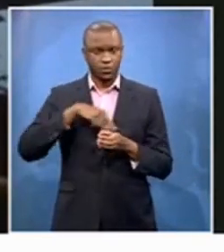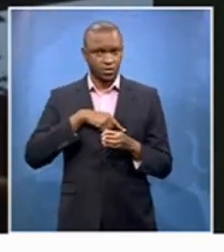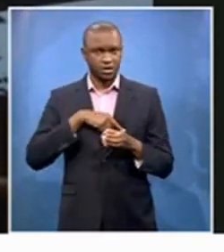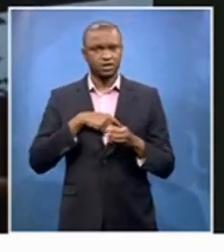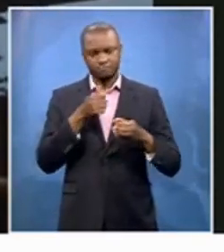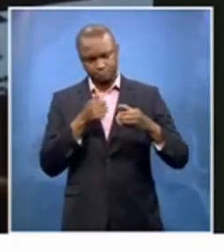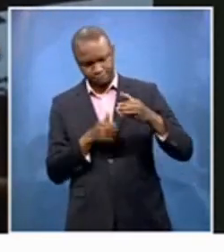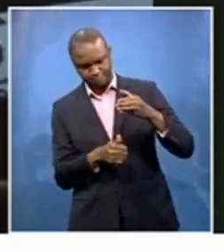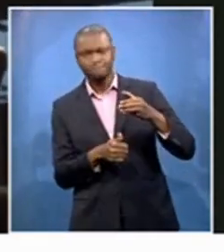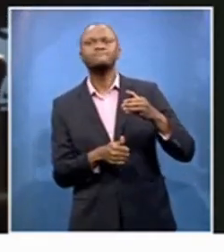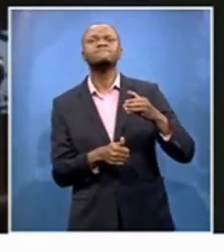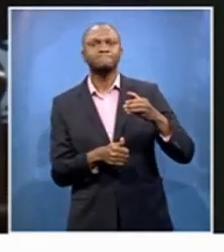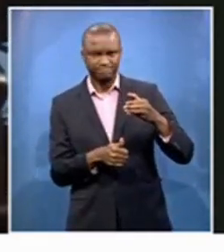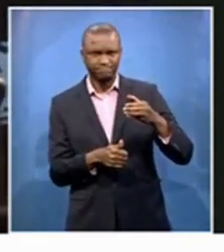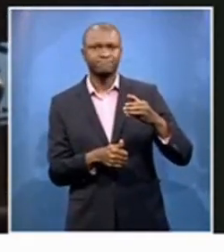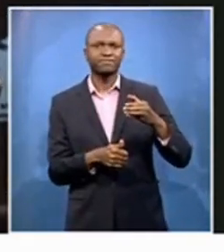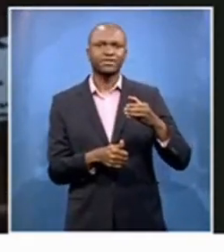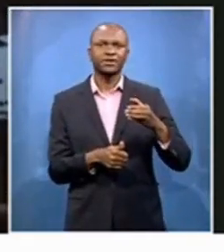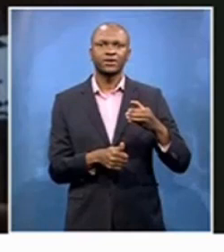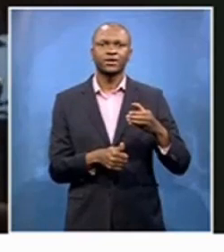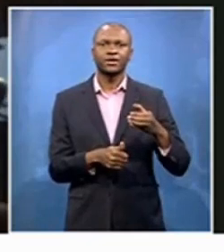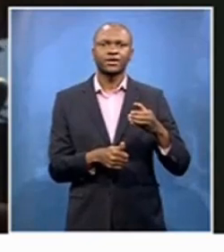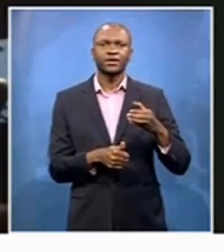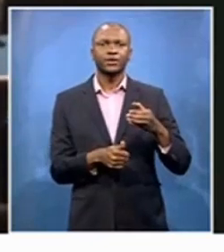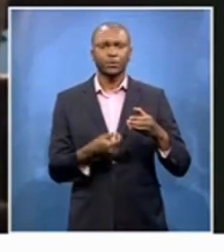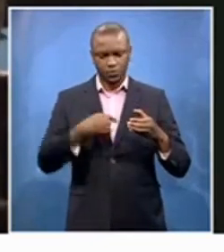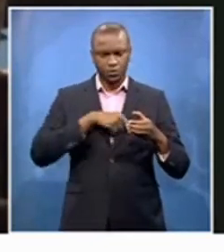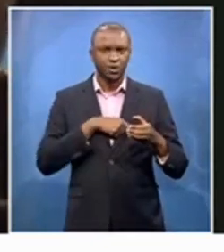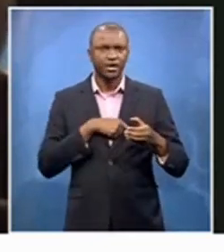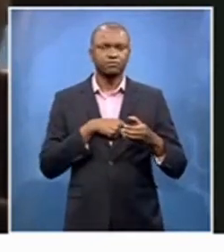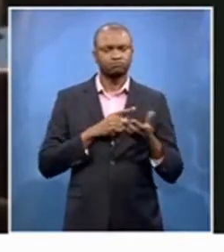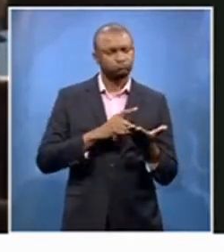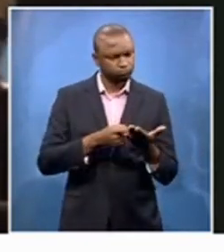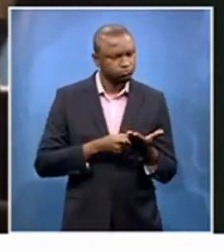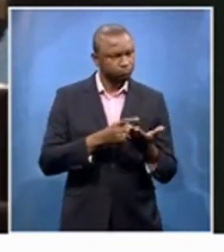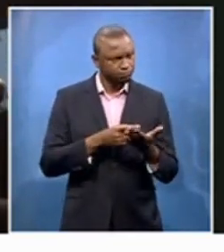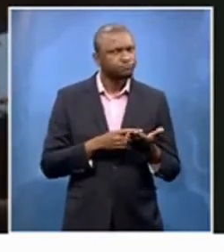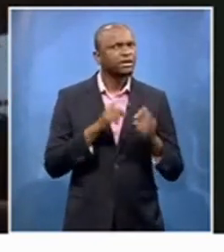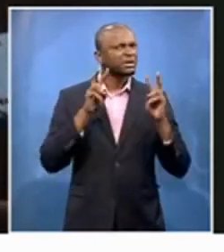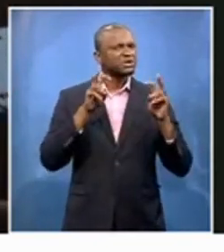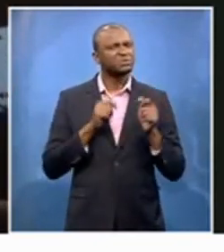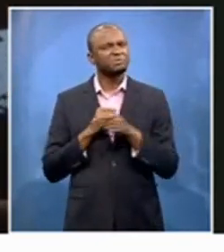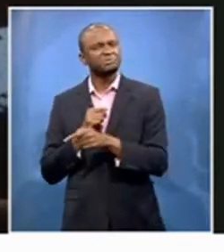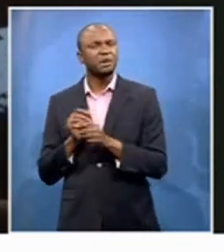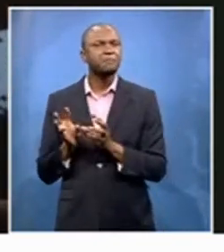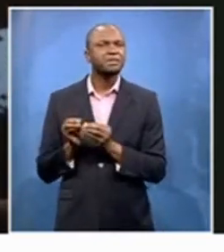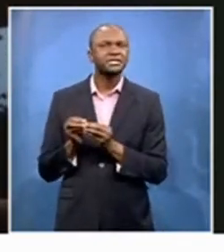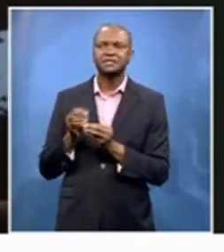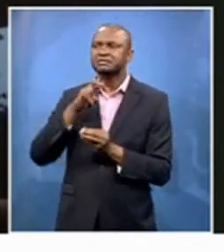lesingaphasi kwenhlanu tetibukele tinhlala kahle yabantu silo society sidingise kakhulu lendzaba yesibaya sakhumbutana